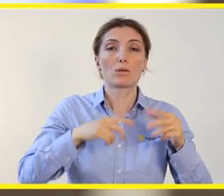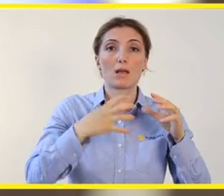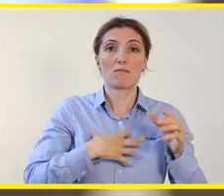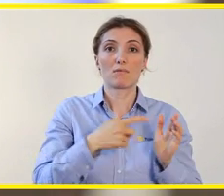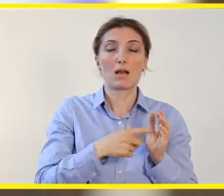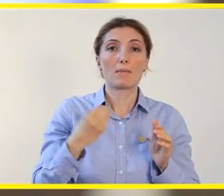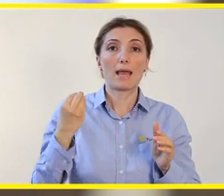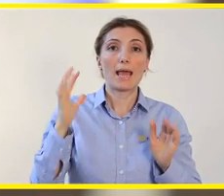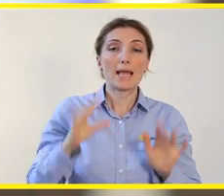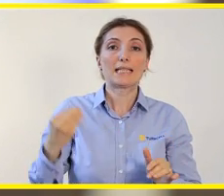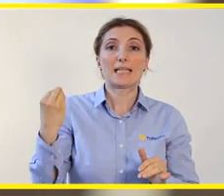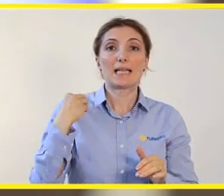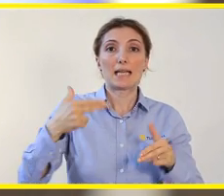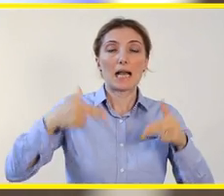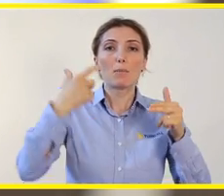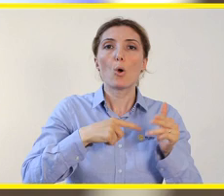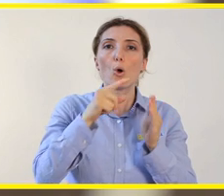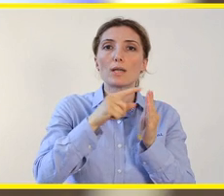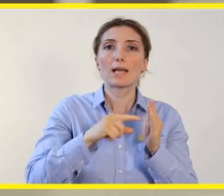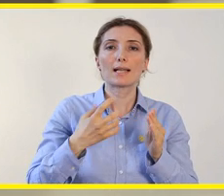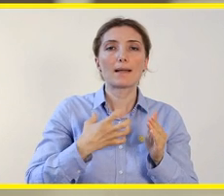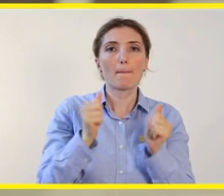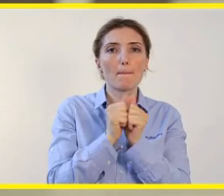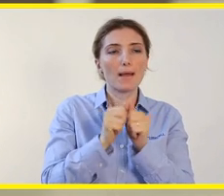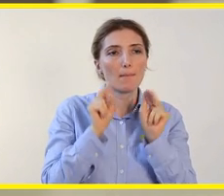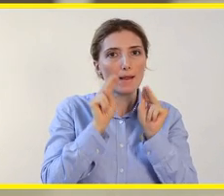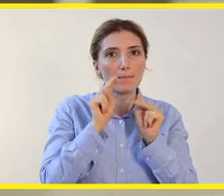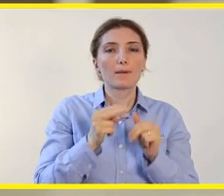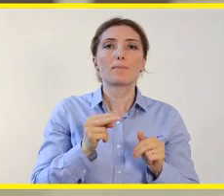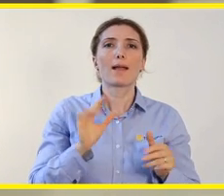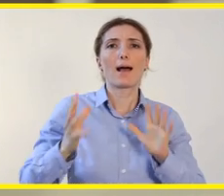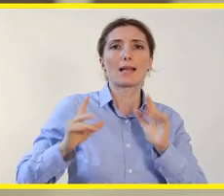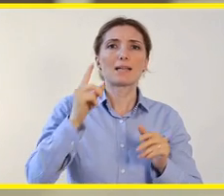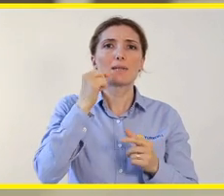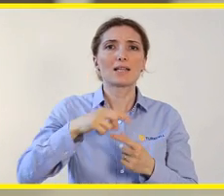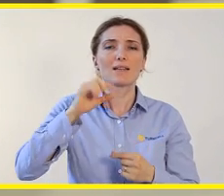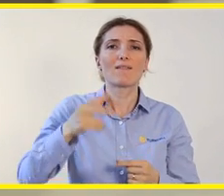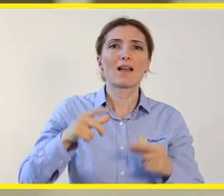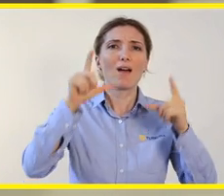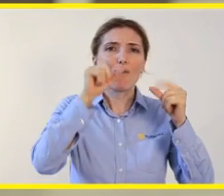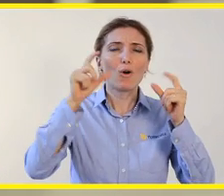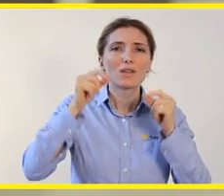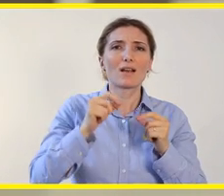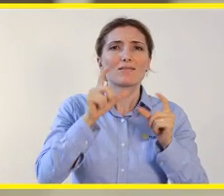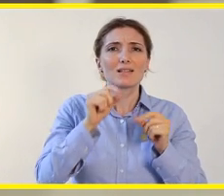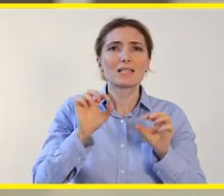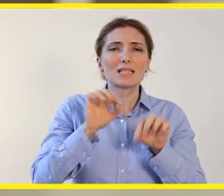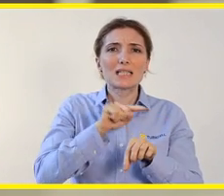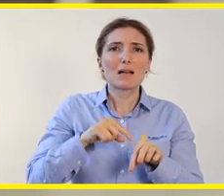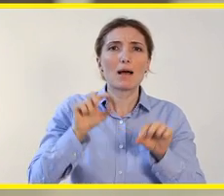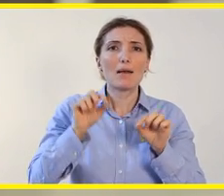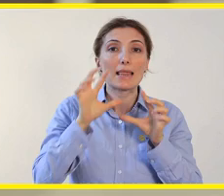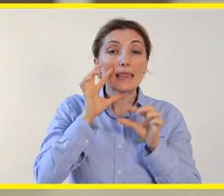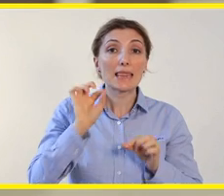en yeni kamera özelliklerini gelin birlikte inceleyelim. Hareketli bir kişi ya da nesnenin çekimi sırasında net bir görüntü almak